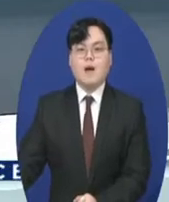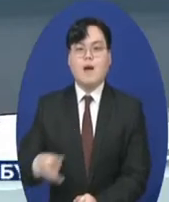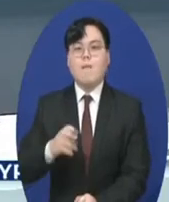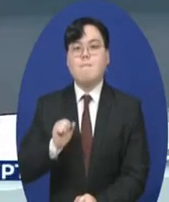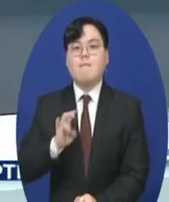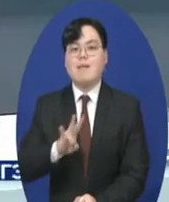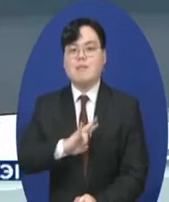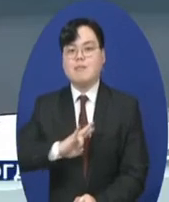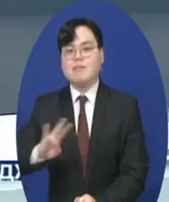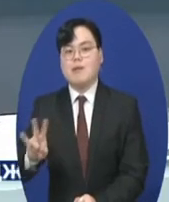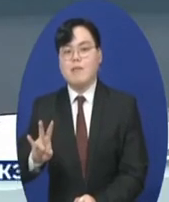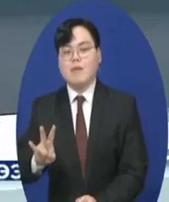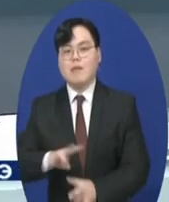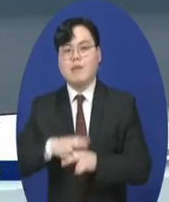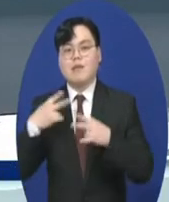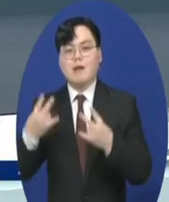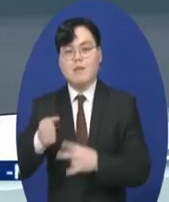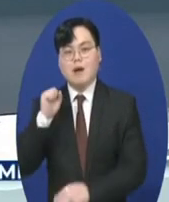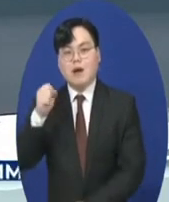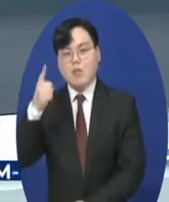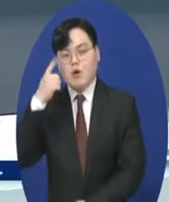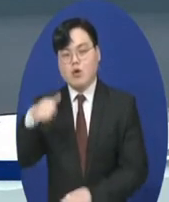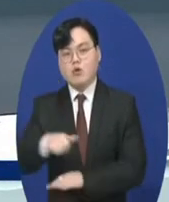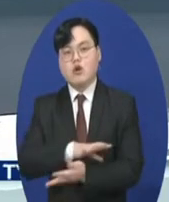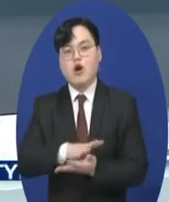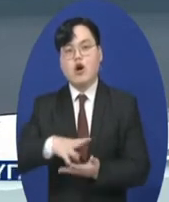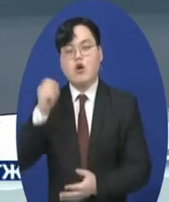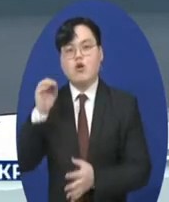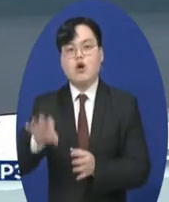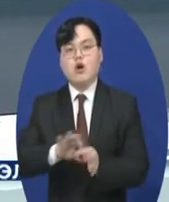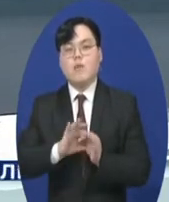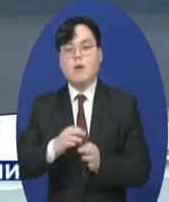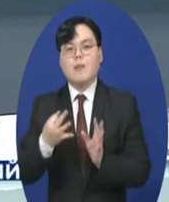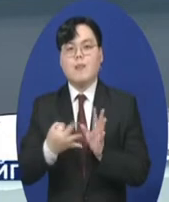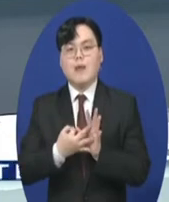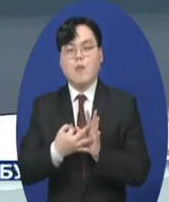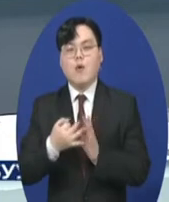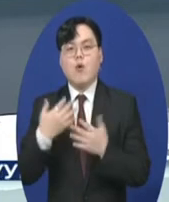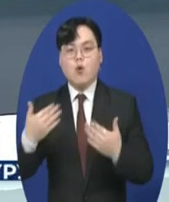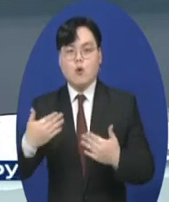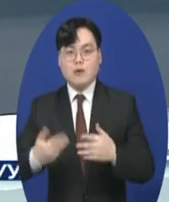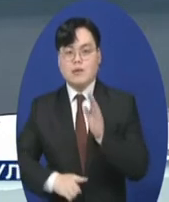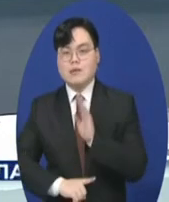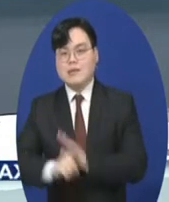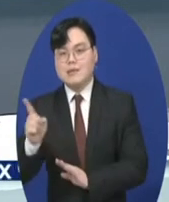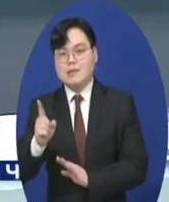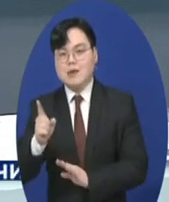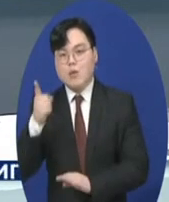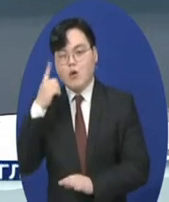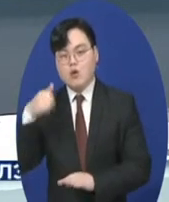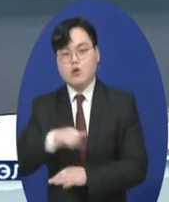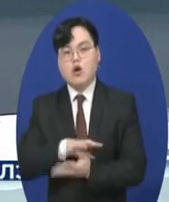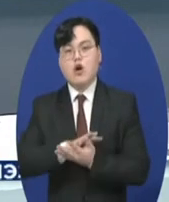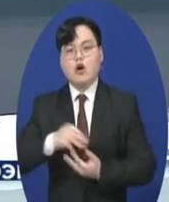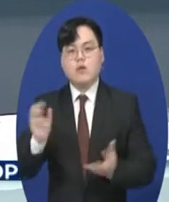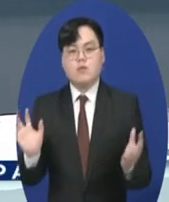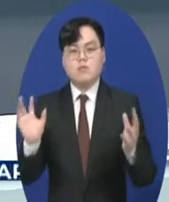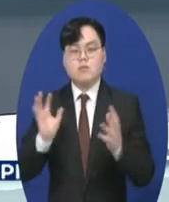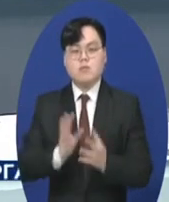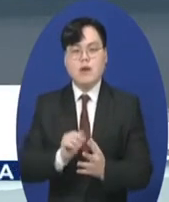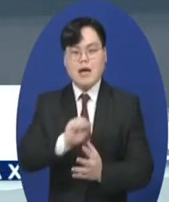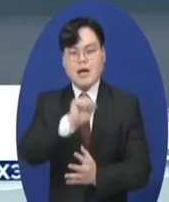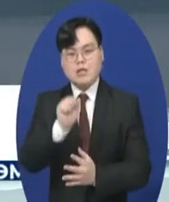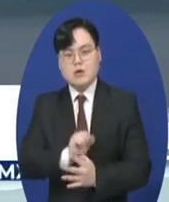Монгол Динамын дэргэдэх нийгмийн ардчлал Монголын оюутны холбооны 8 дугаар их хурл эхэллээ. Оюутан залуус социал-демократ үзэл баримтлаар нэгдэж тулгамдж байгаа